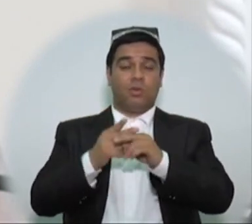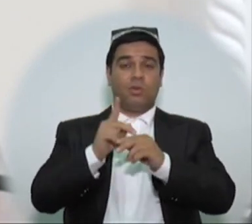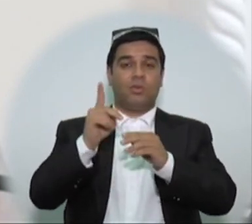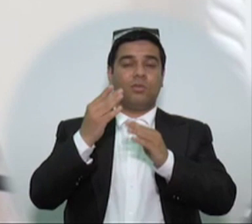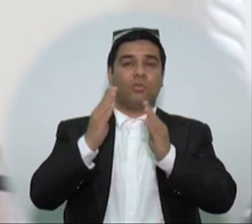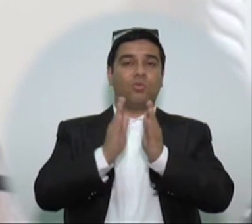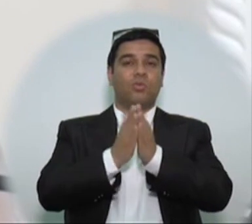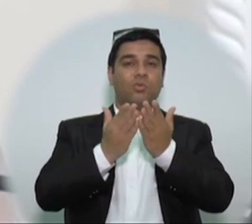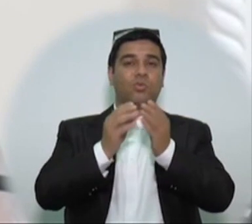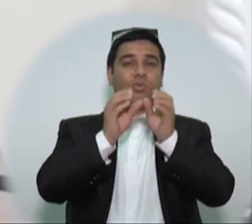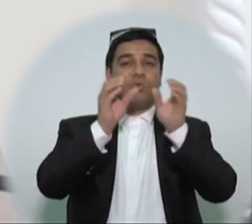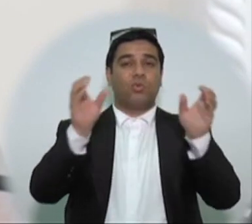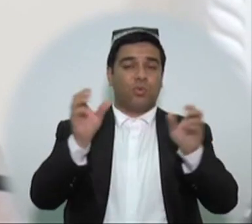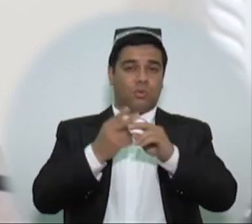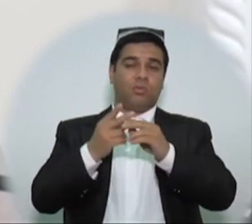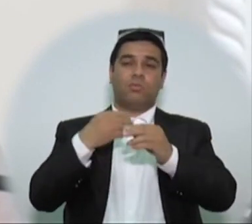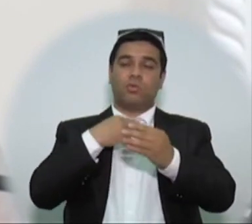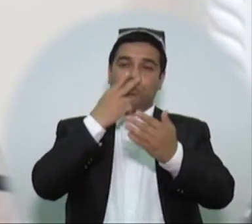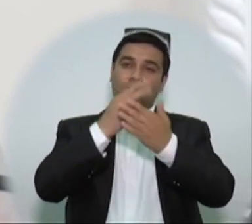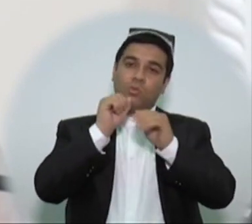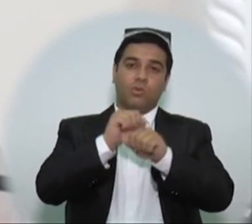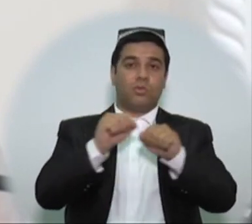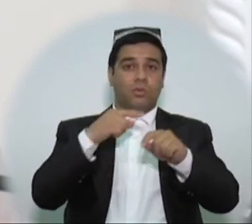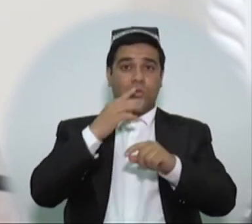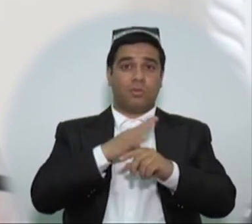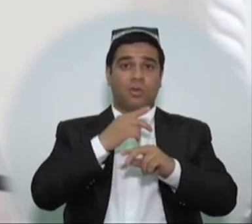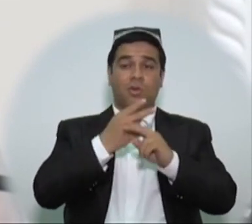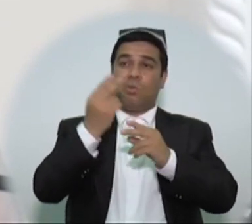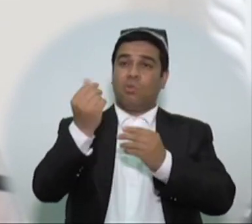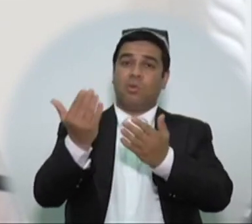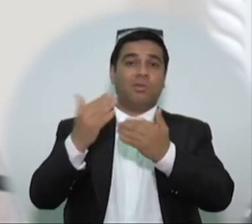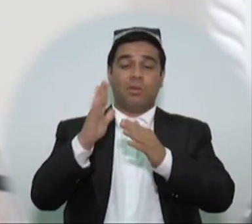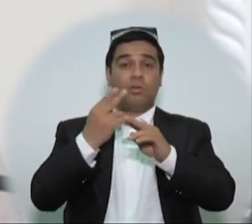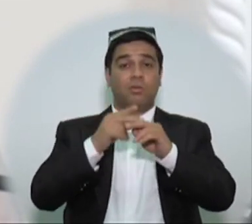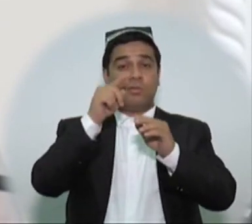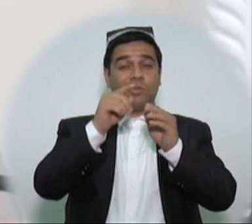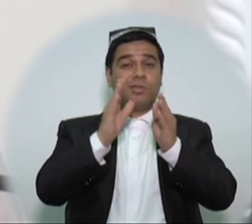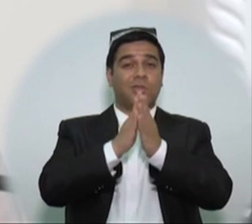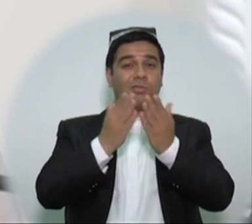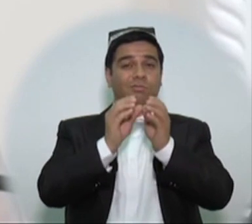kutubxonangizni beraman bir o'qing degan. Ya'ni uni arki to'la kutubxona ekan.